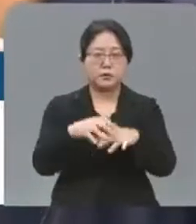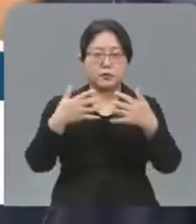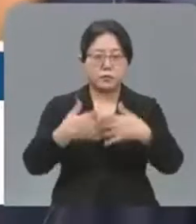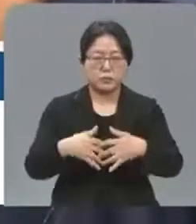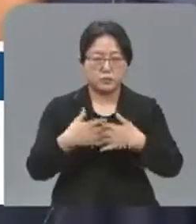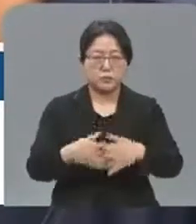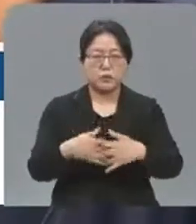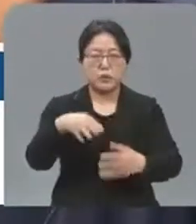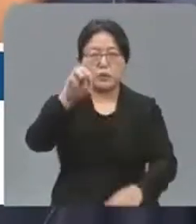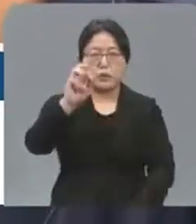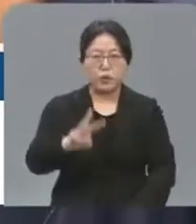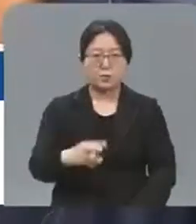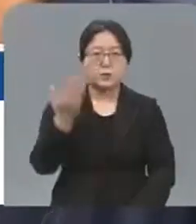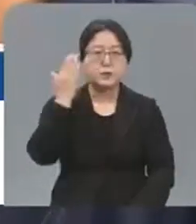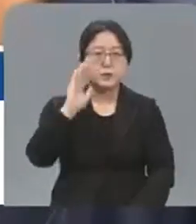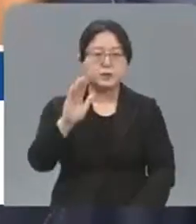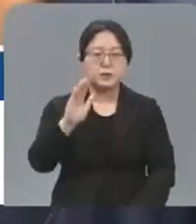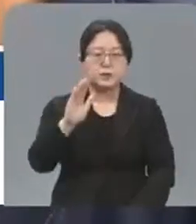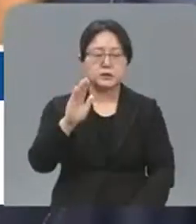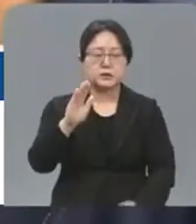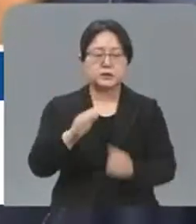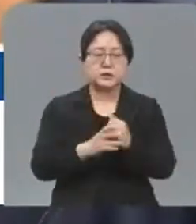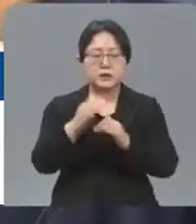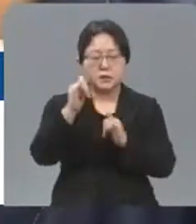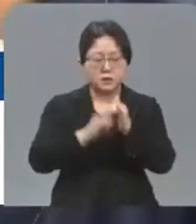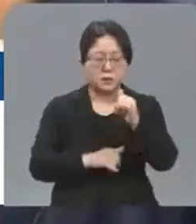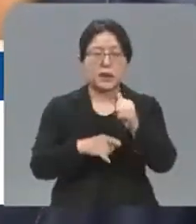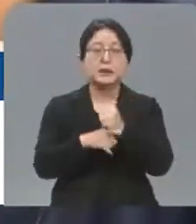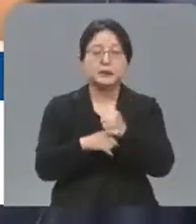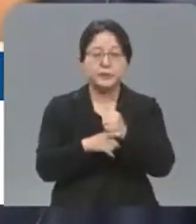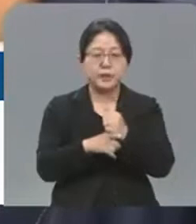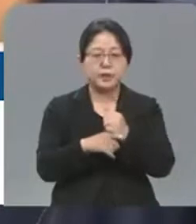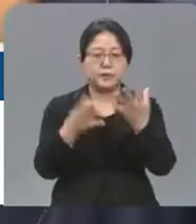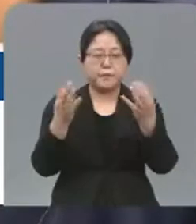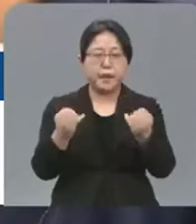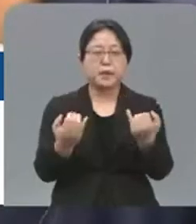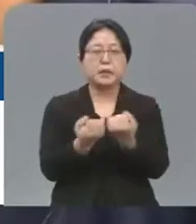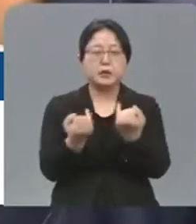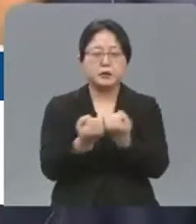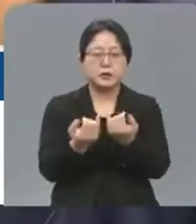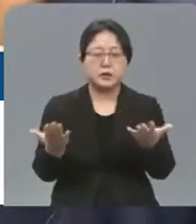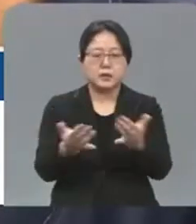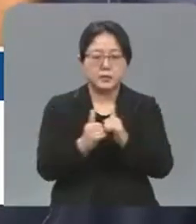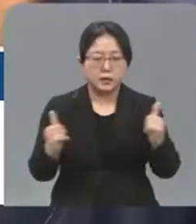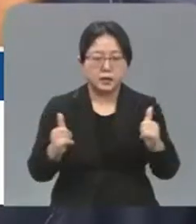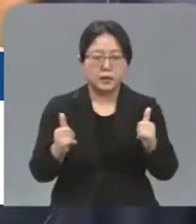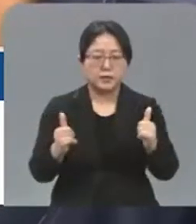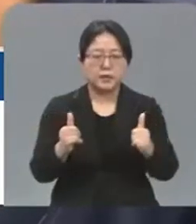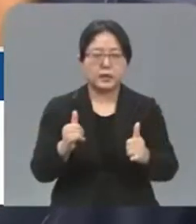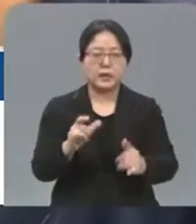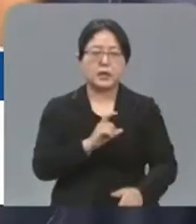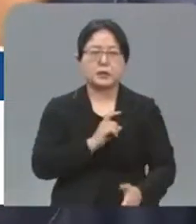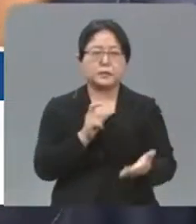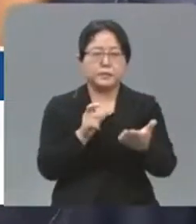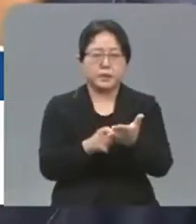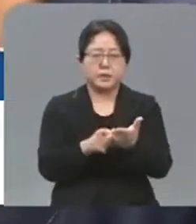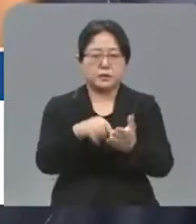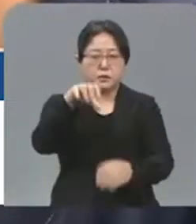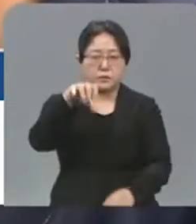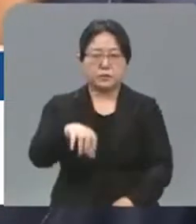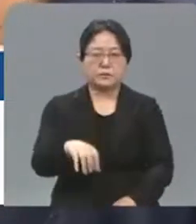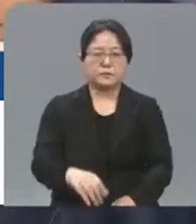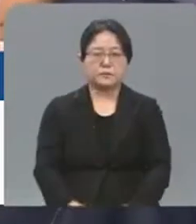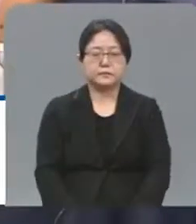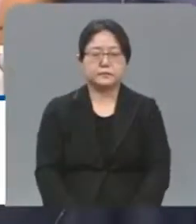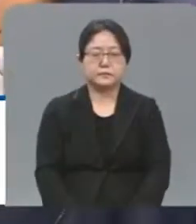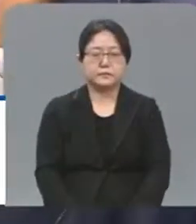저희 강주 근대화 의 상징이기도 하고 또 많은 여성들을 노동자로 호명 햇던 그런 공간이기도 해요